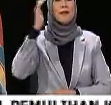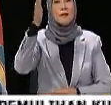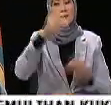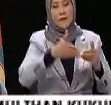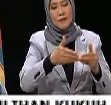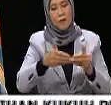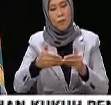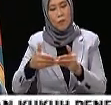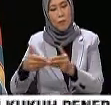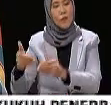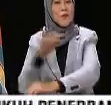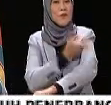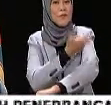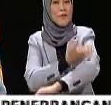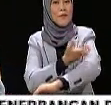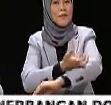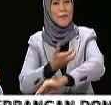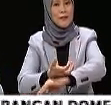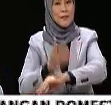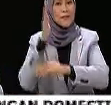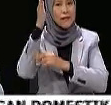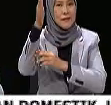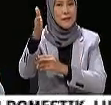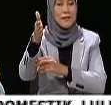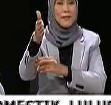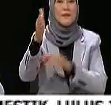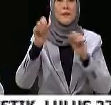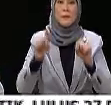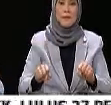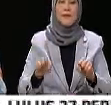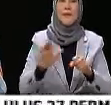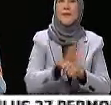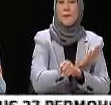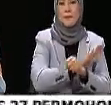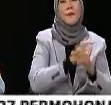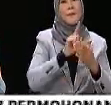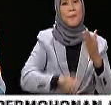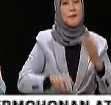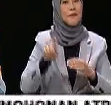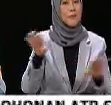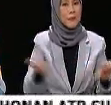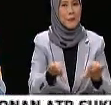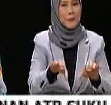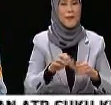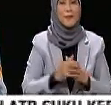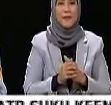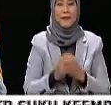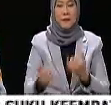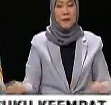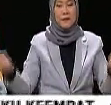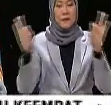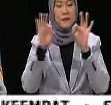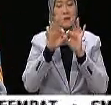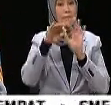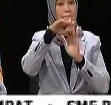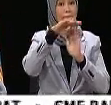disambung bola oleh jelas yang tak datang bagi melengkapkan apa yang kita lakukan yang penting ialah kita mesti atau